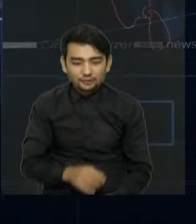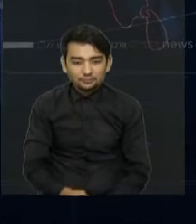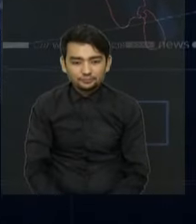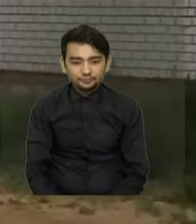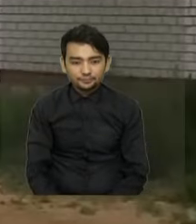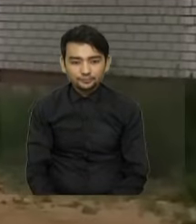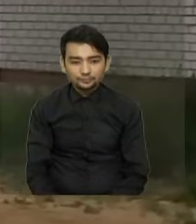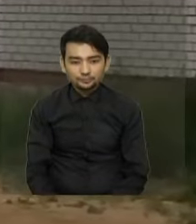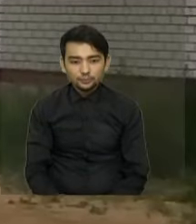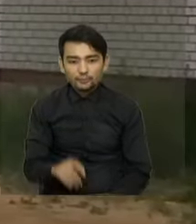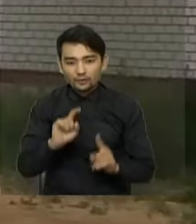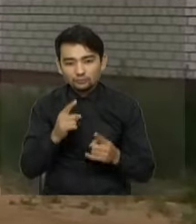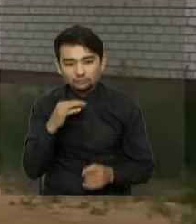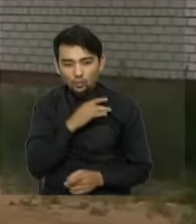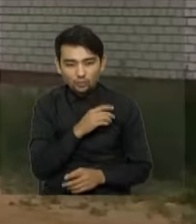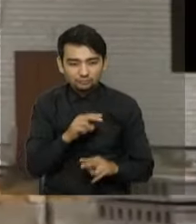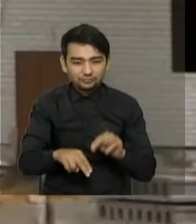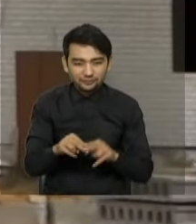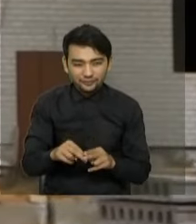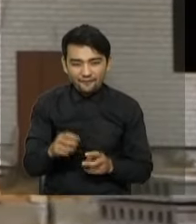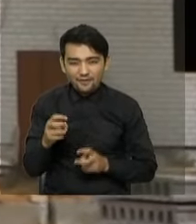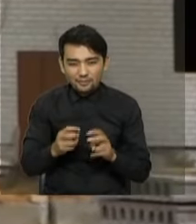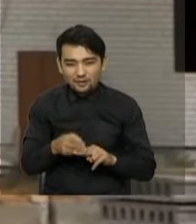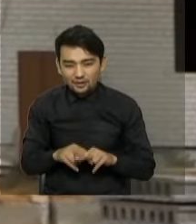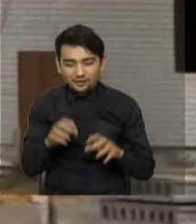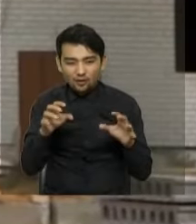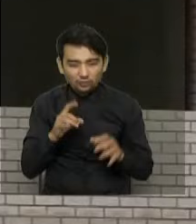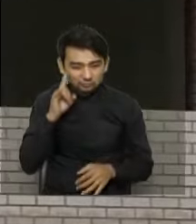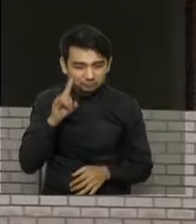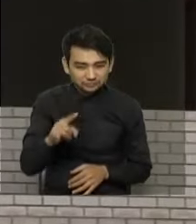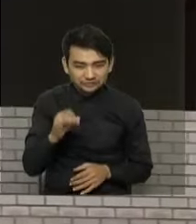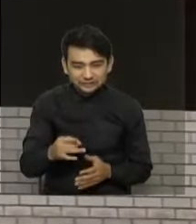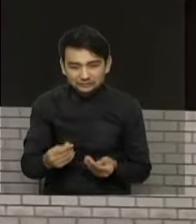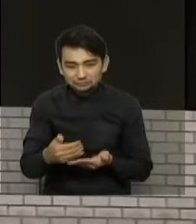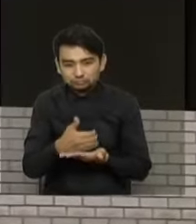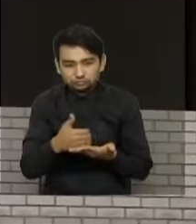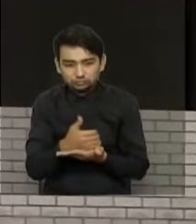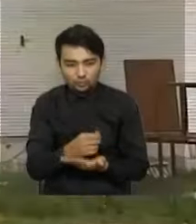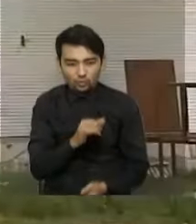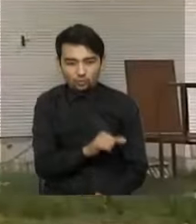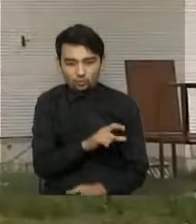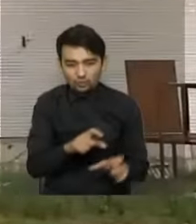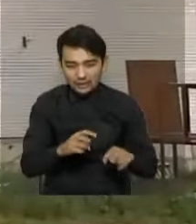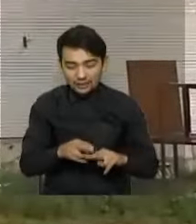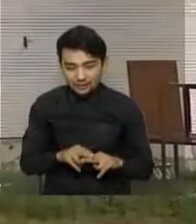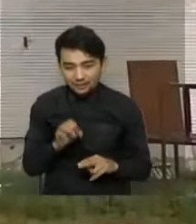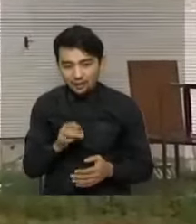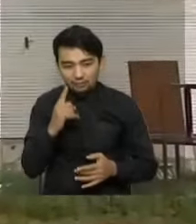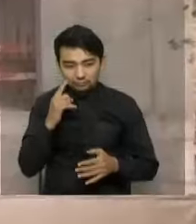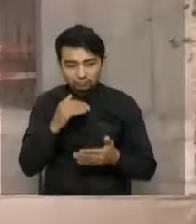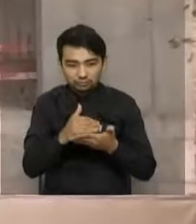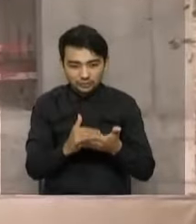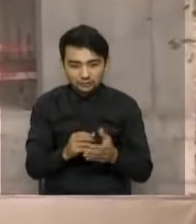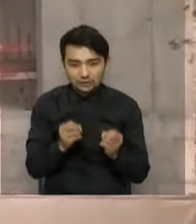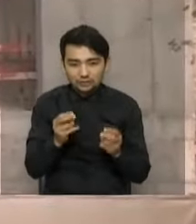финансовую отчетность. Почему многие стройфирмы пренебрегают правилами по привлечению средств дольщиков? Будет ли порядок в этой